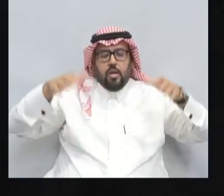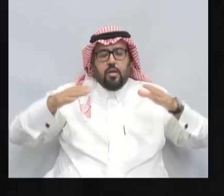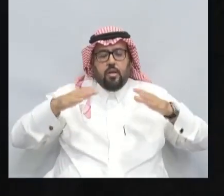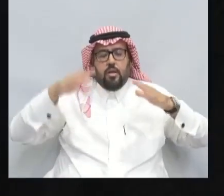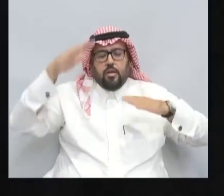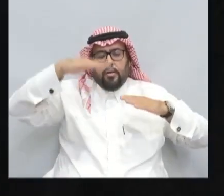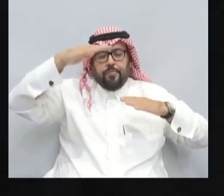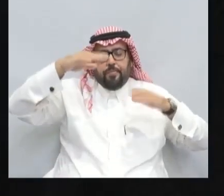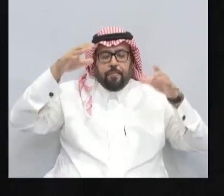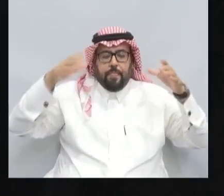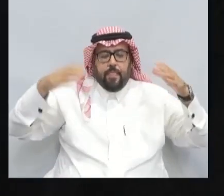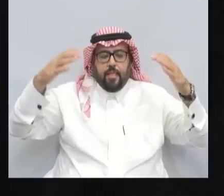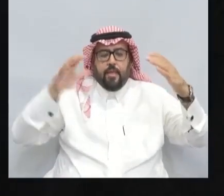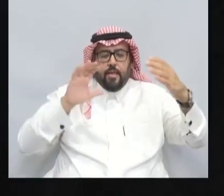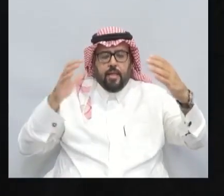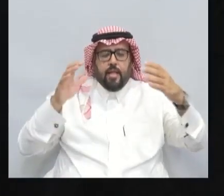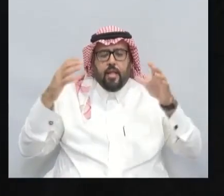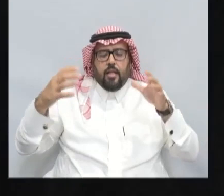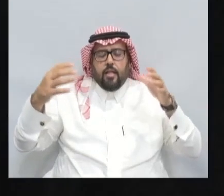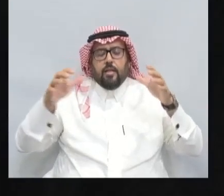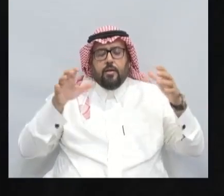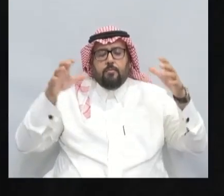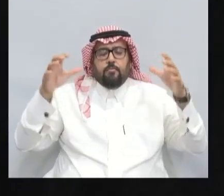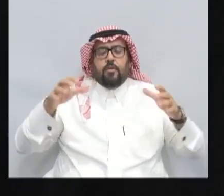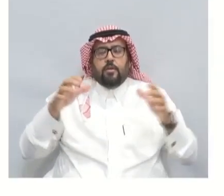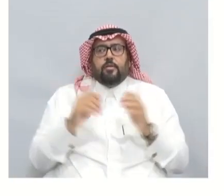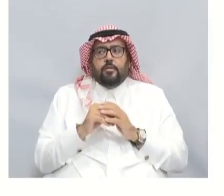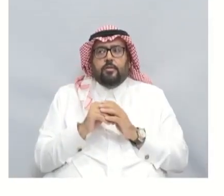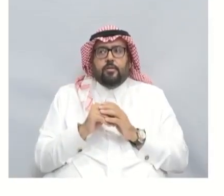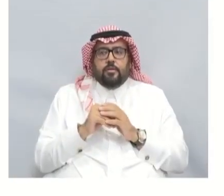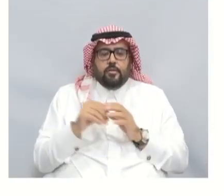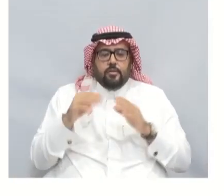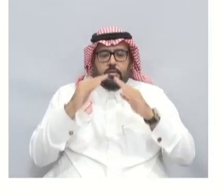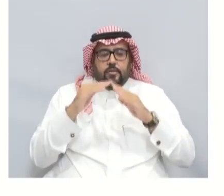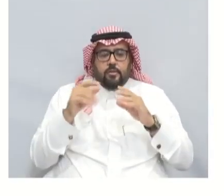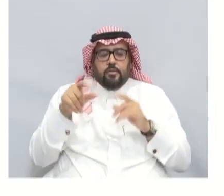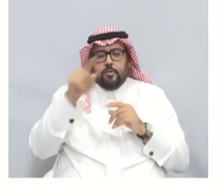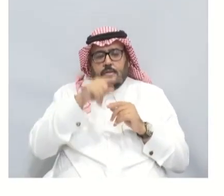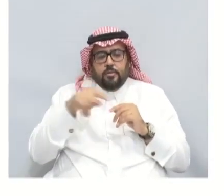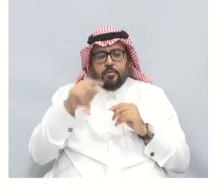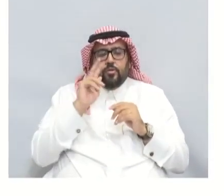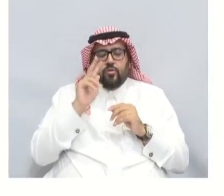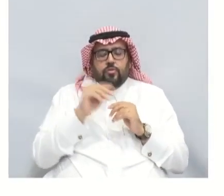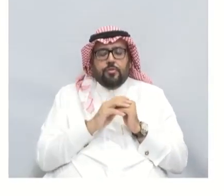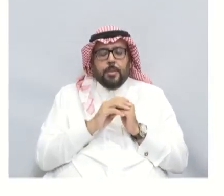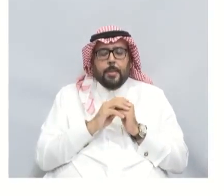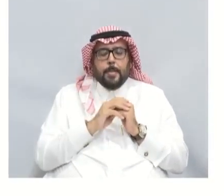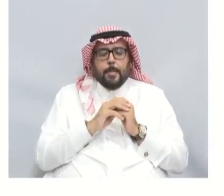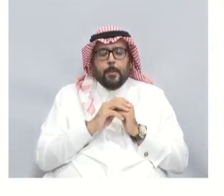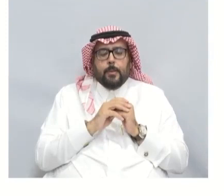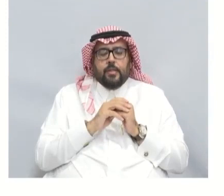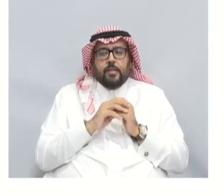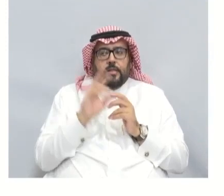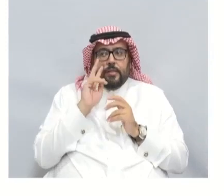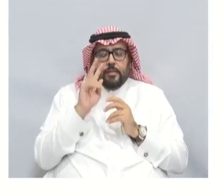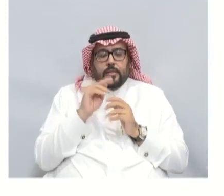لكن عبارة عن طبقات فوق بعضها البعض تعطينا بالشكل ماذا؟ بالشكل المركب الموجود لدي، حاد طبعا